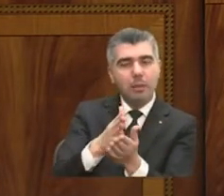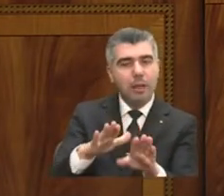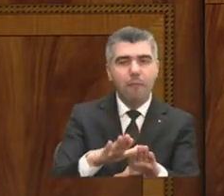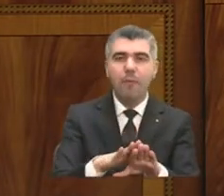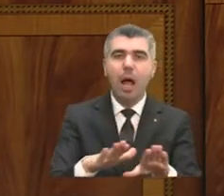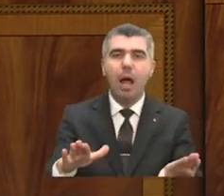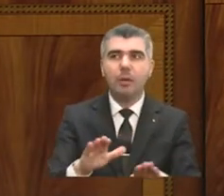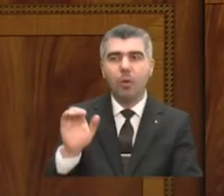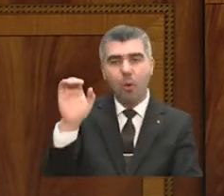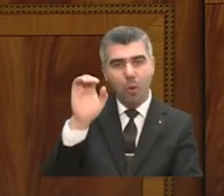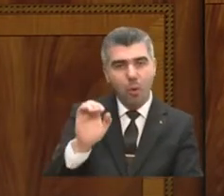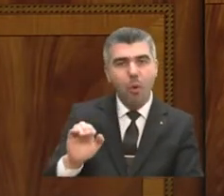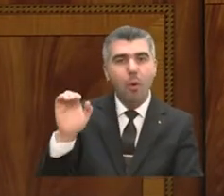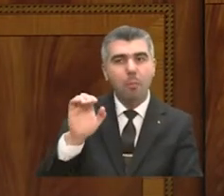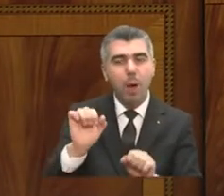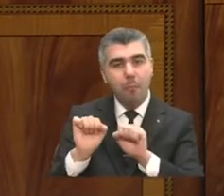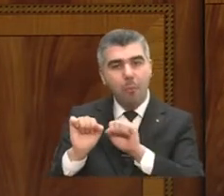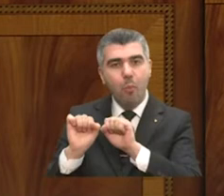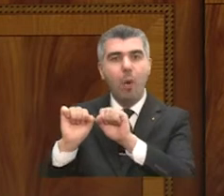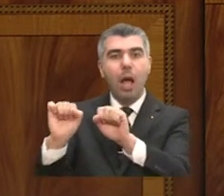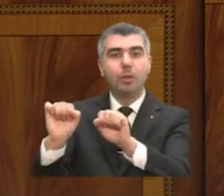les fils de ce pays ont